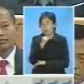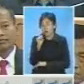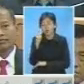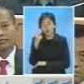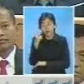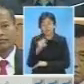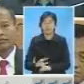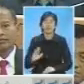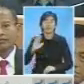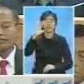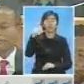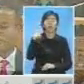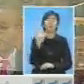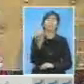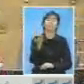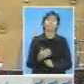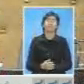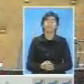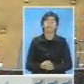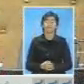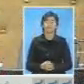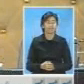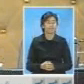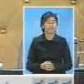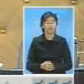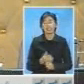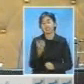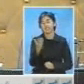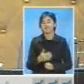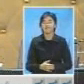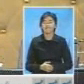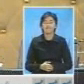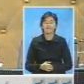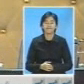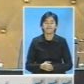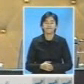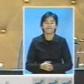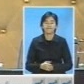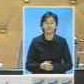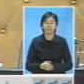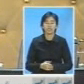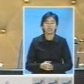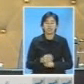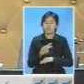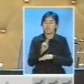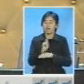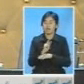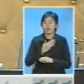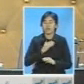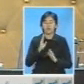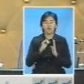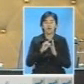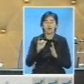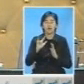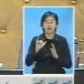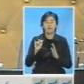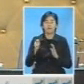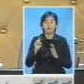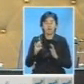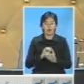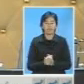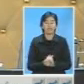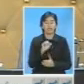มีผู้ประท้วงครับคุณเก่งเชิญครับ ท่านประธานที่เคารพครับบุญยอดสุทินไทยประชาธิปัตย์กรุงเ